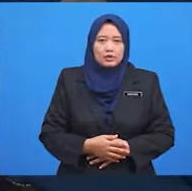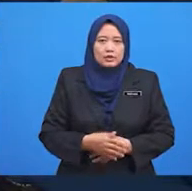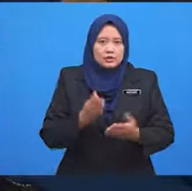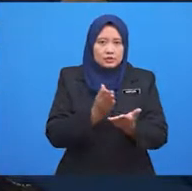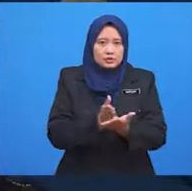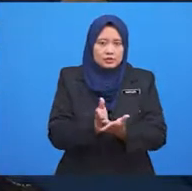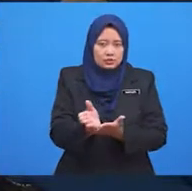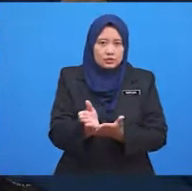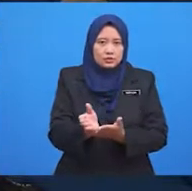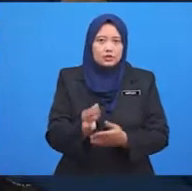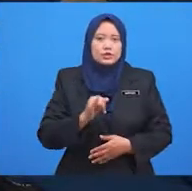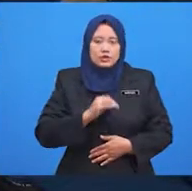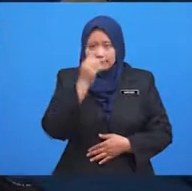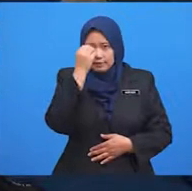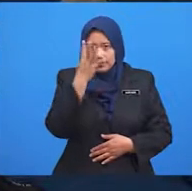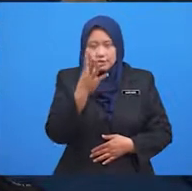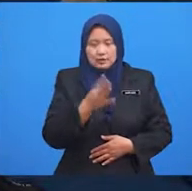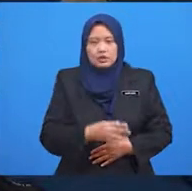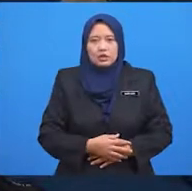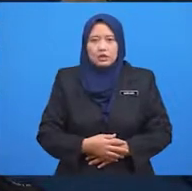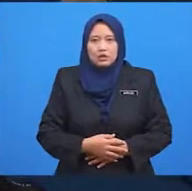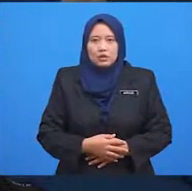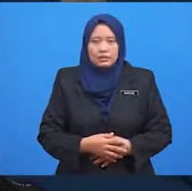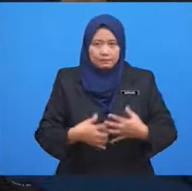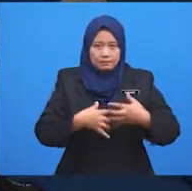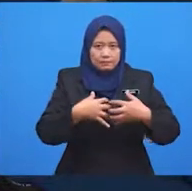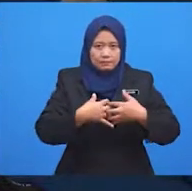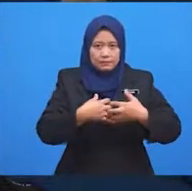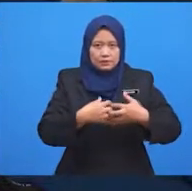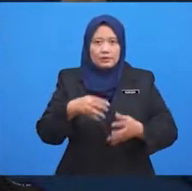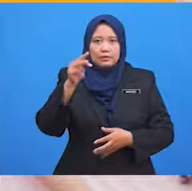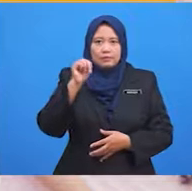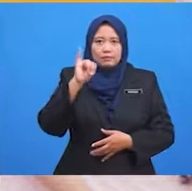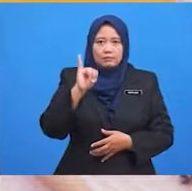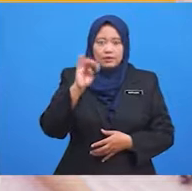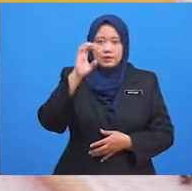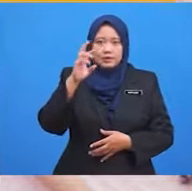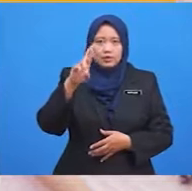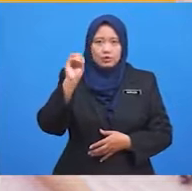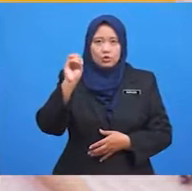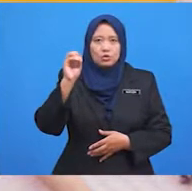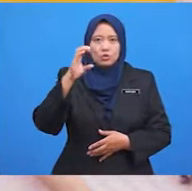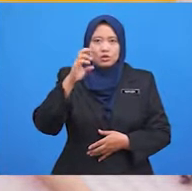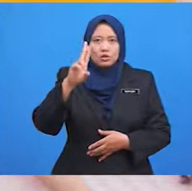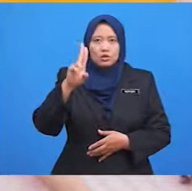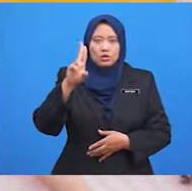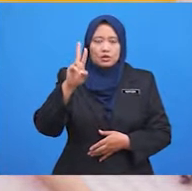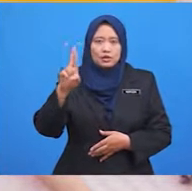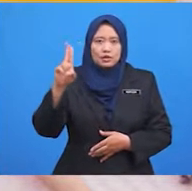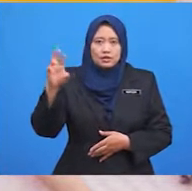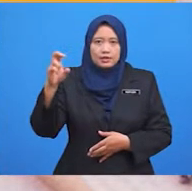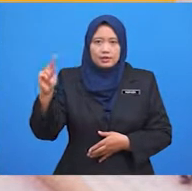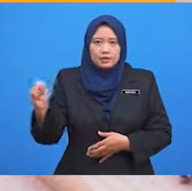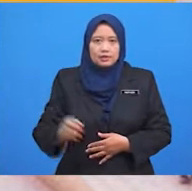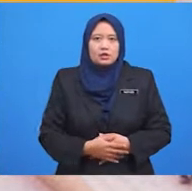Seterusnya, saya akan memberi penerangan serba sedikit berkenaan mesin mikrokaren. mes ini menggunakan arus